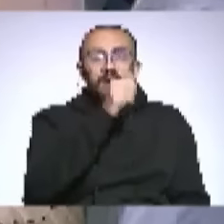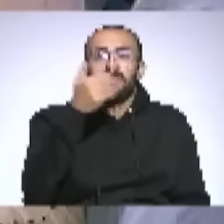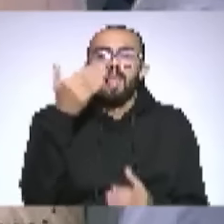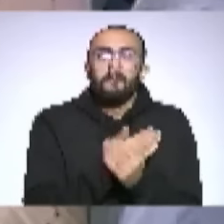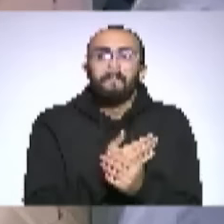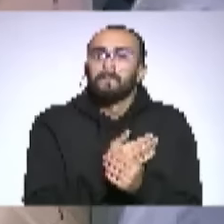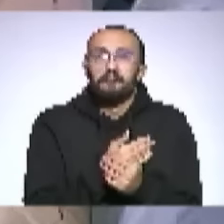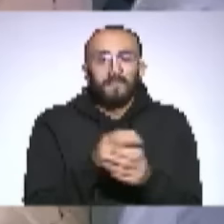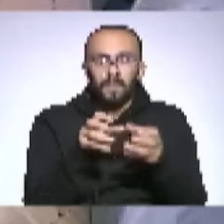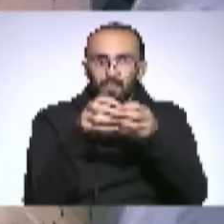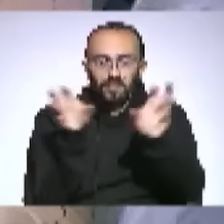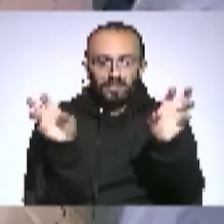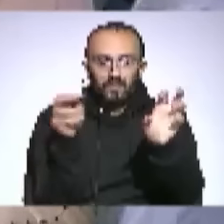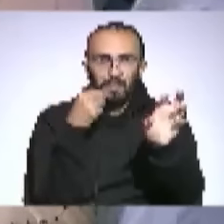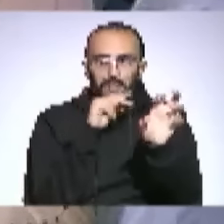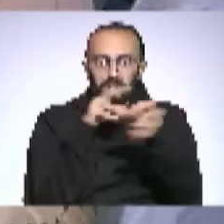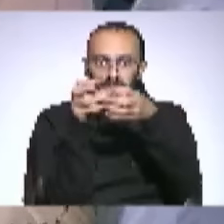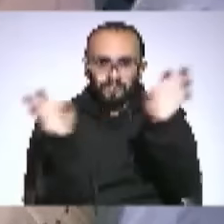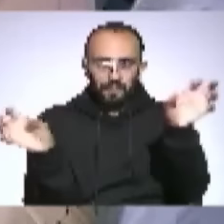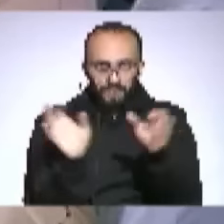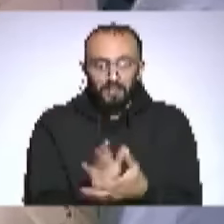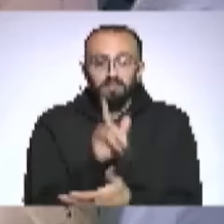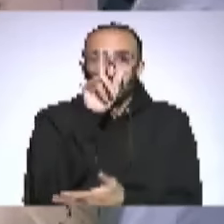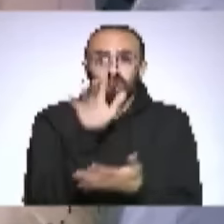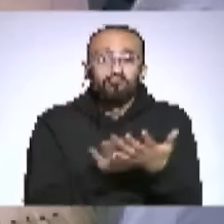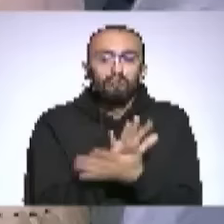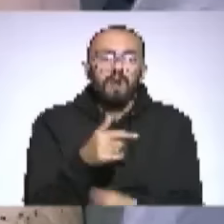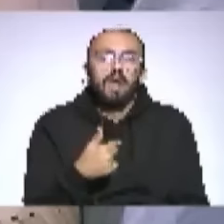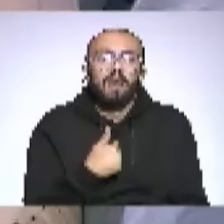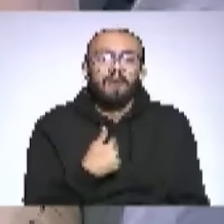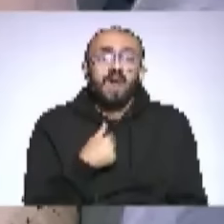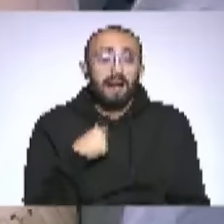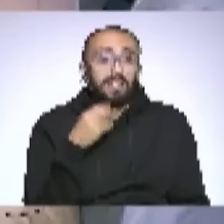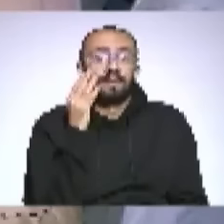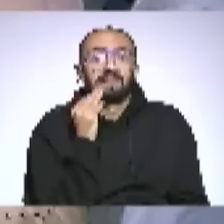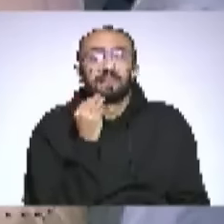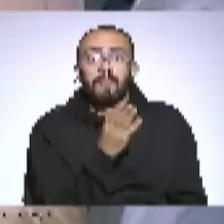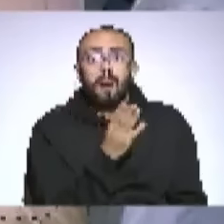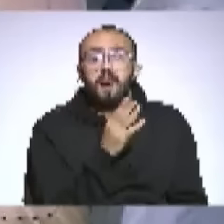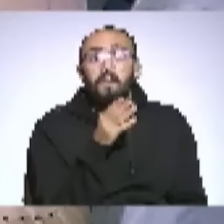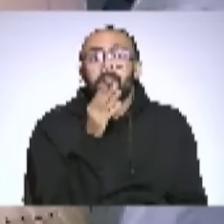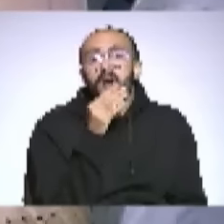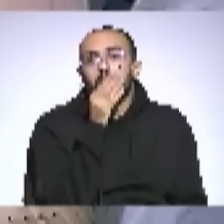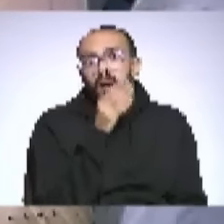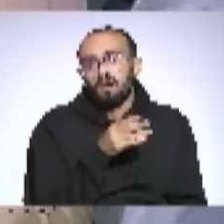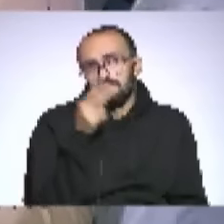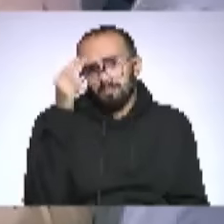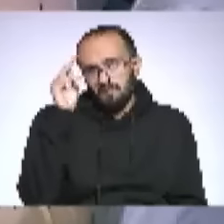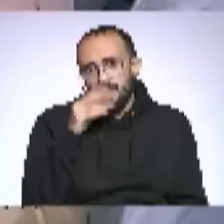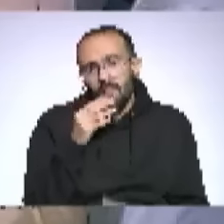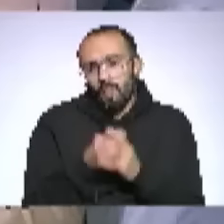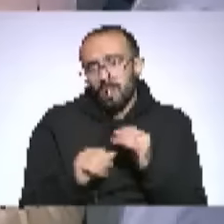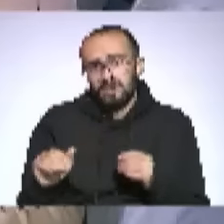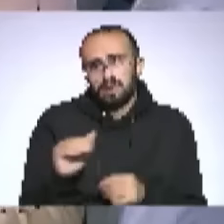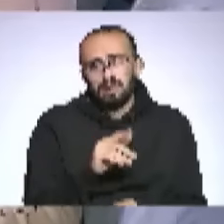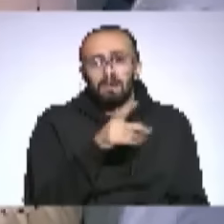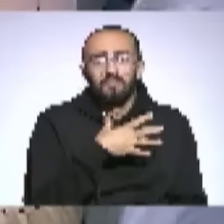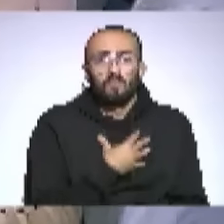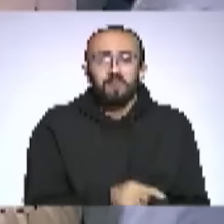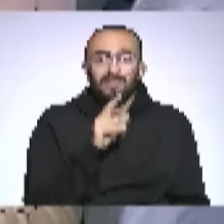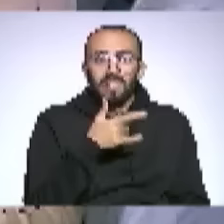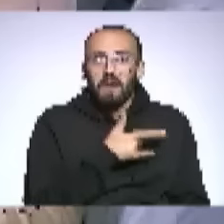فصلهم عن بعض خالص بس المشكله فيا انا سامحته كاب لاولادي ولاني واثقه في طيبته